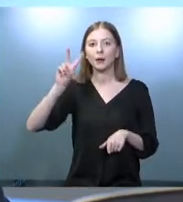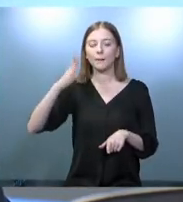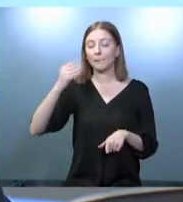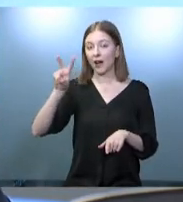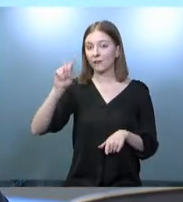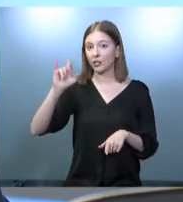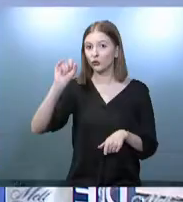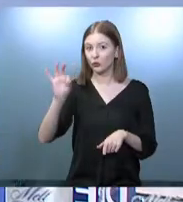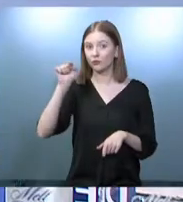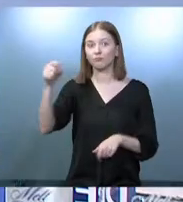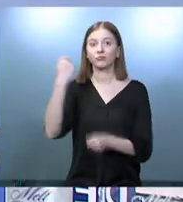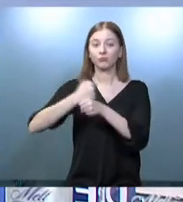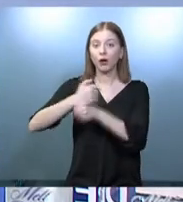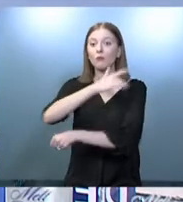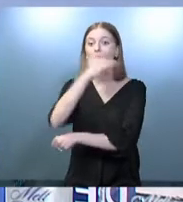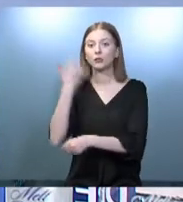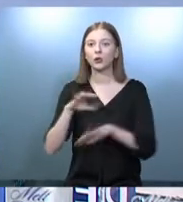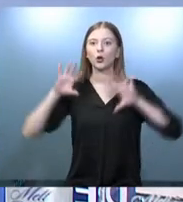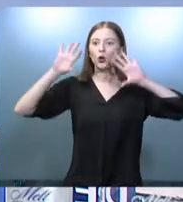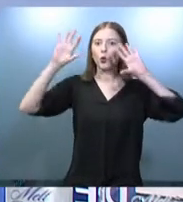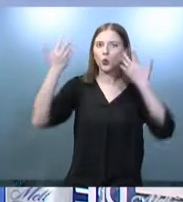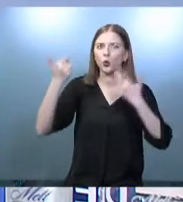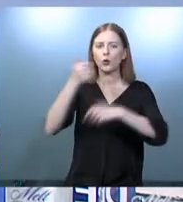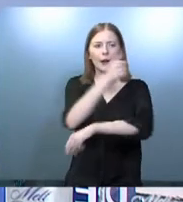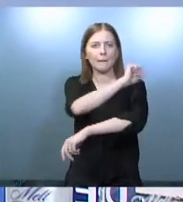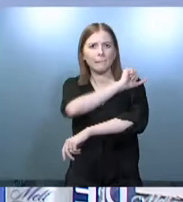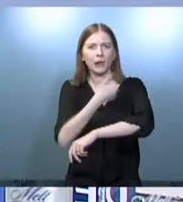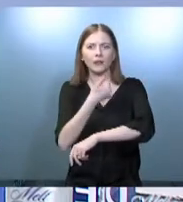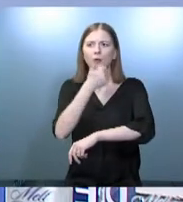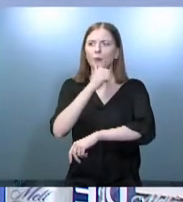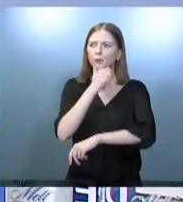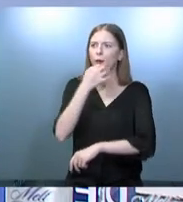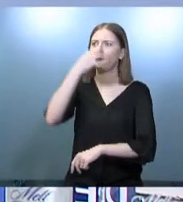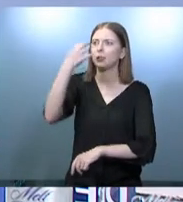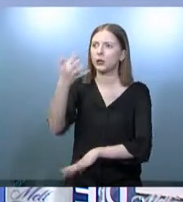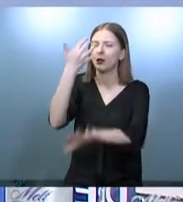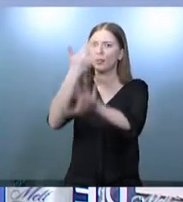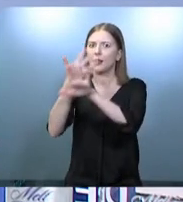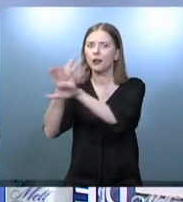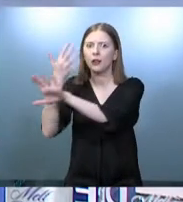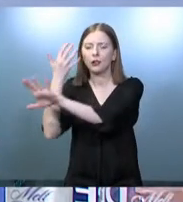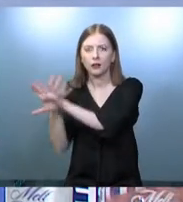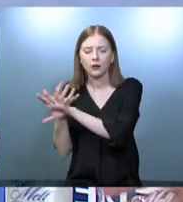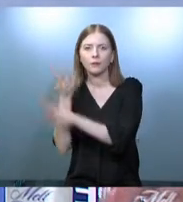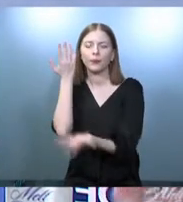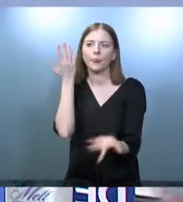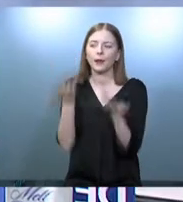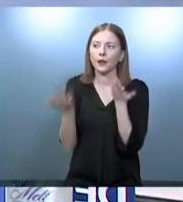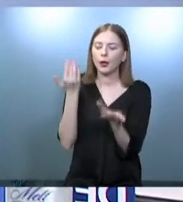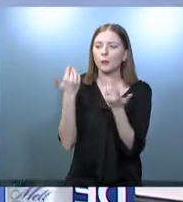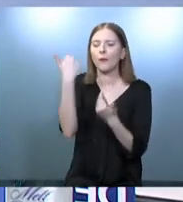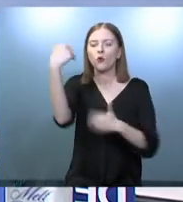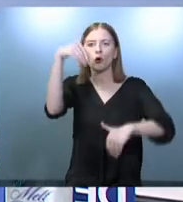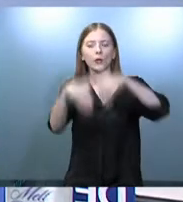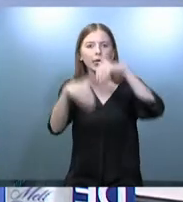Laba diena. Jeigu kieno nors pavardę netaip sukirčiavau ar ištariau, jeigu manote, kad jūsų rinkimų